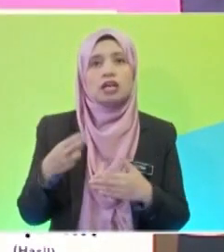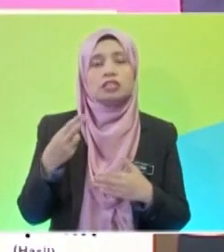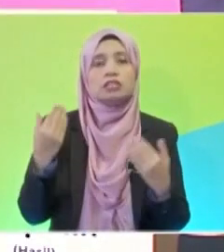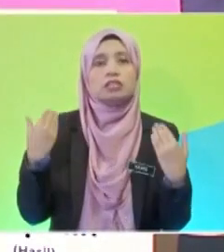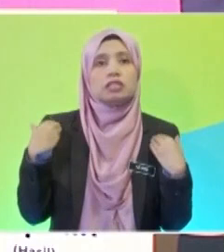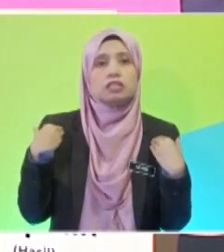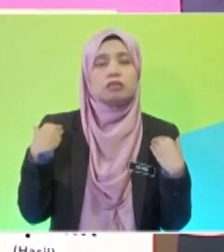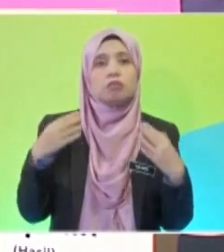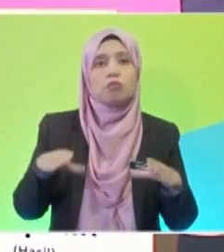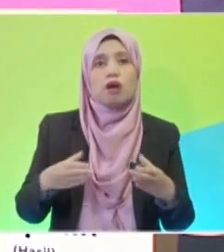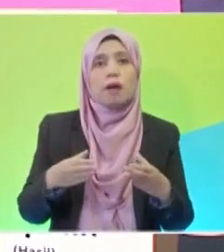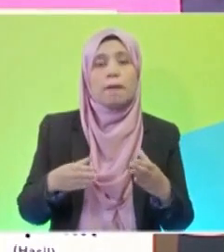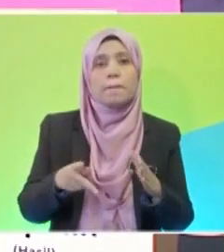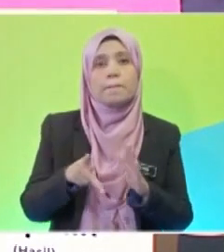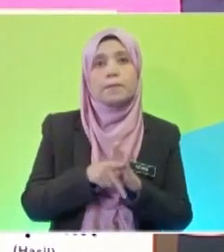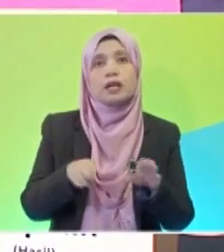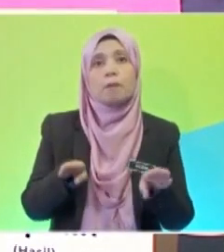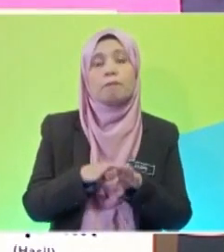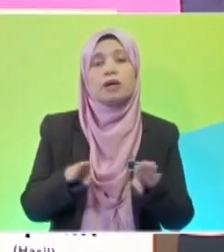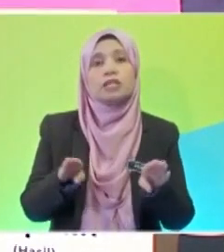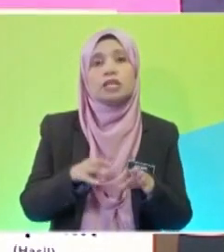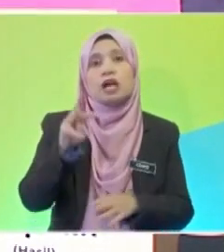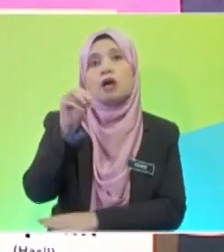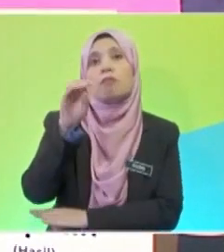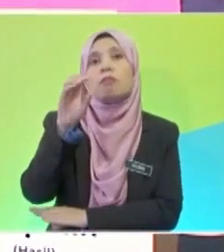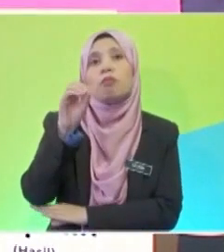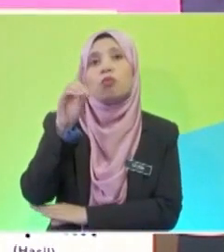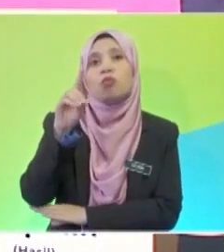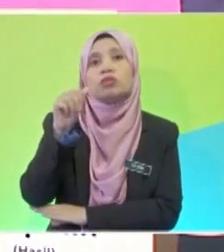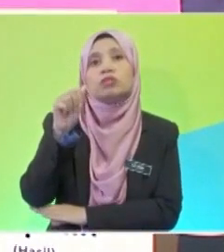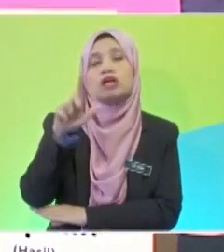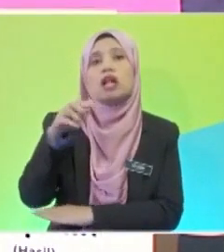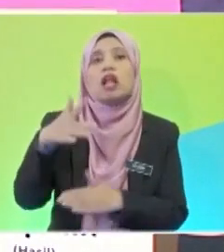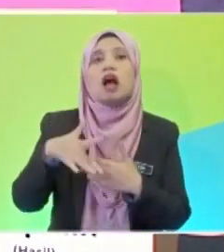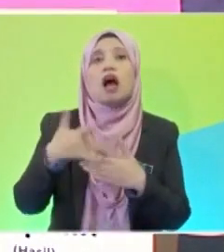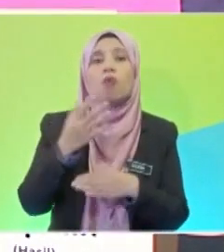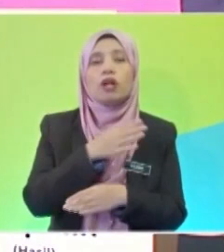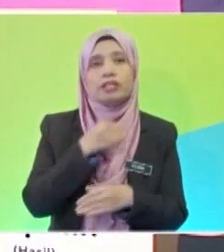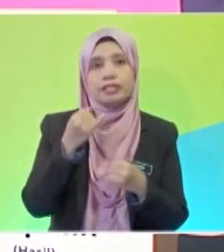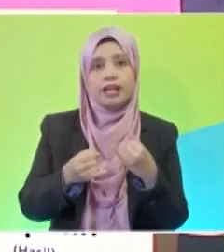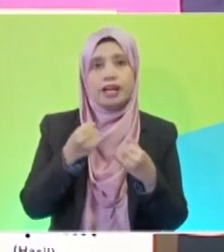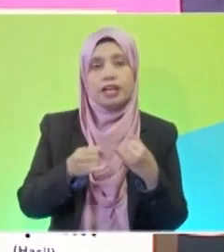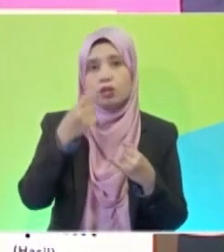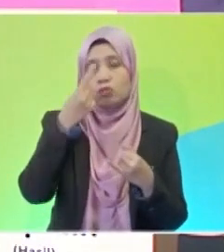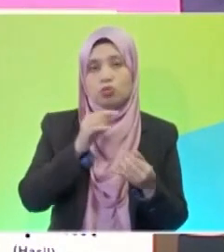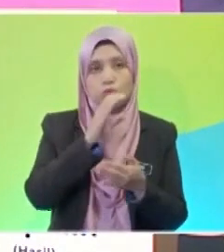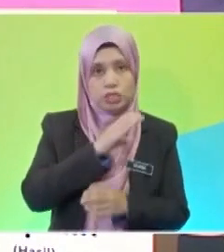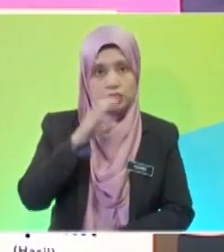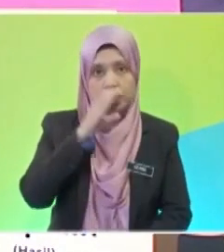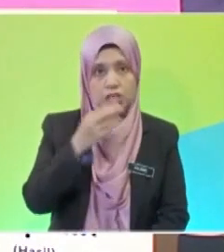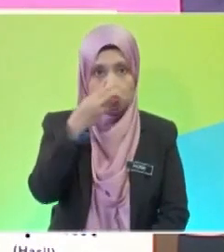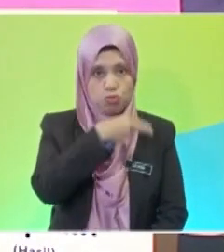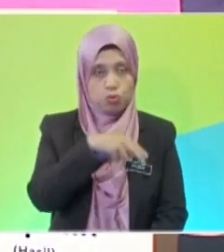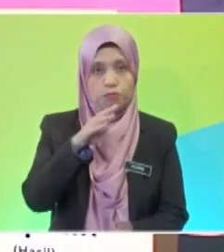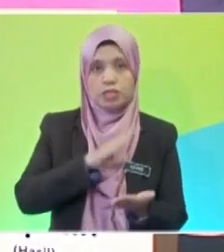Kita hanya membuat perbandingan modal awal dan modal akhir sahaja untuk mencari untung bersih. Baik. Bila rekod tak lengkap,